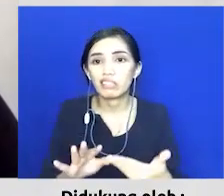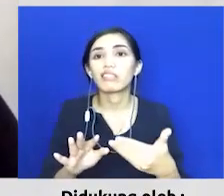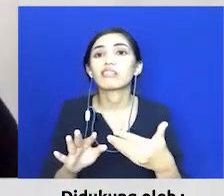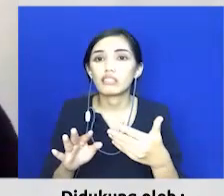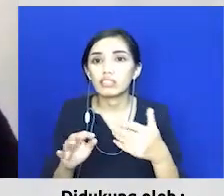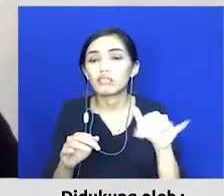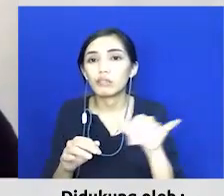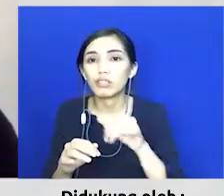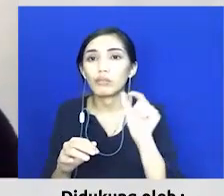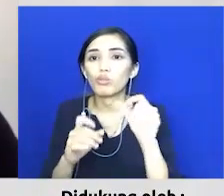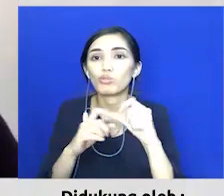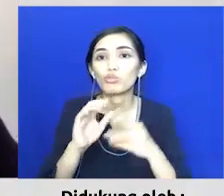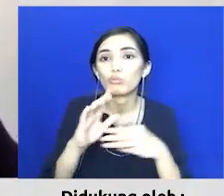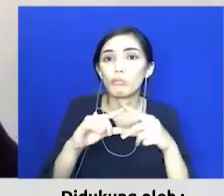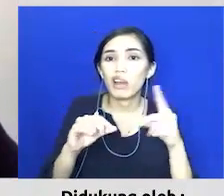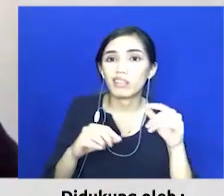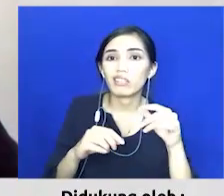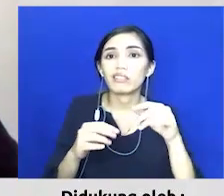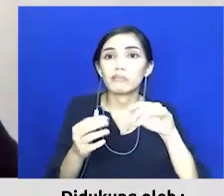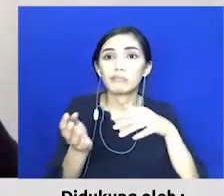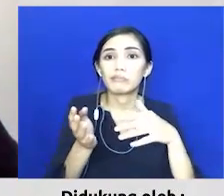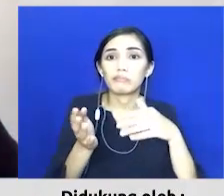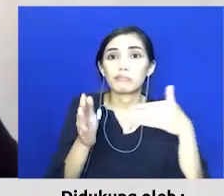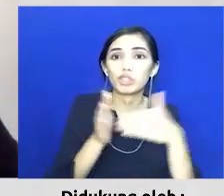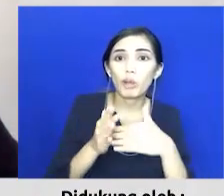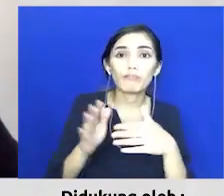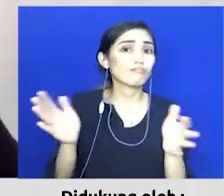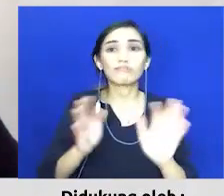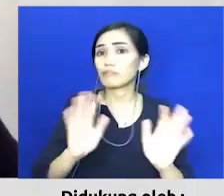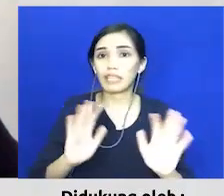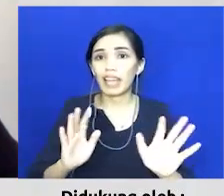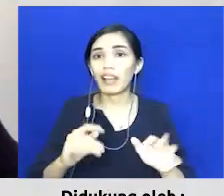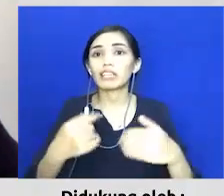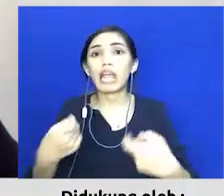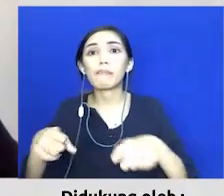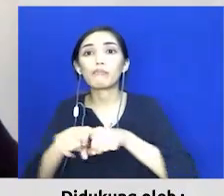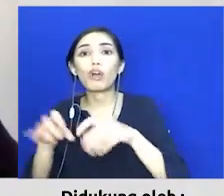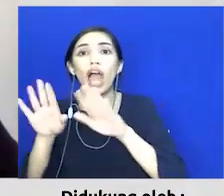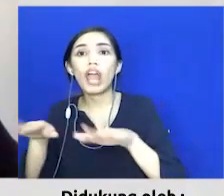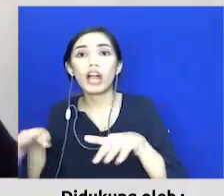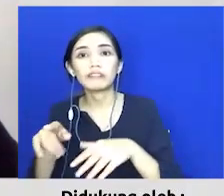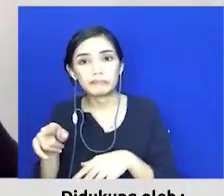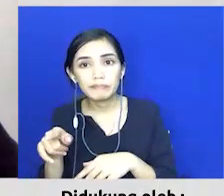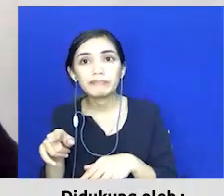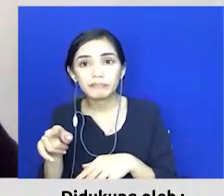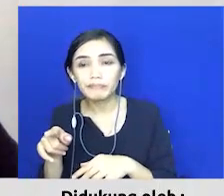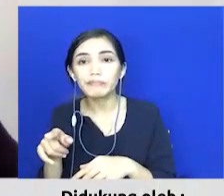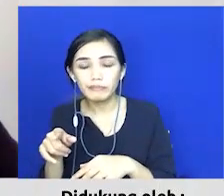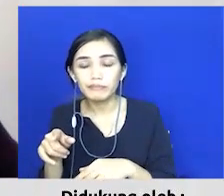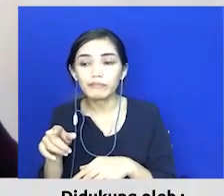Pak Usmar ini punya kepekaan melihat film Kalau kita lihat dari